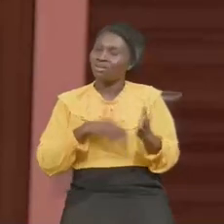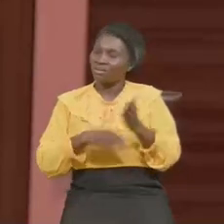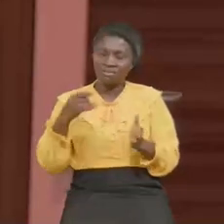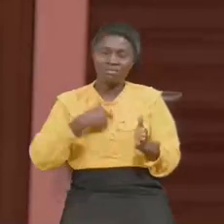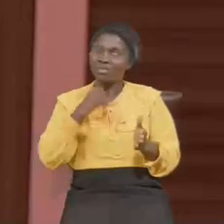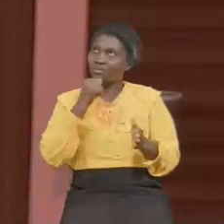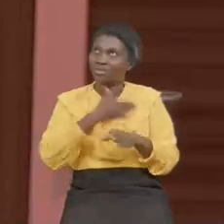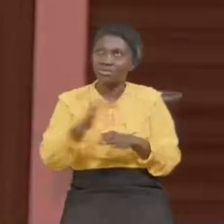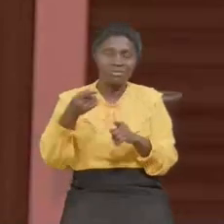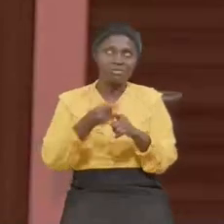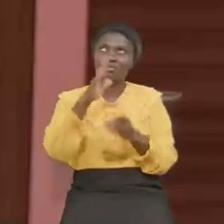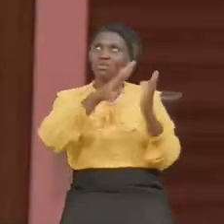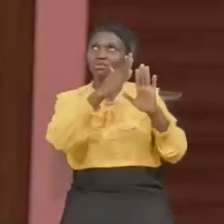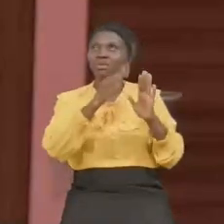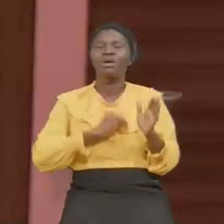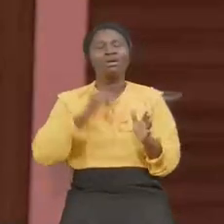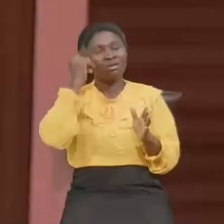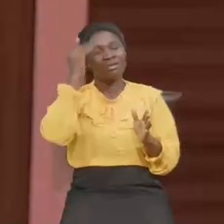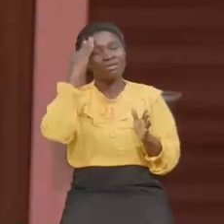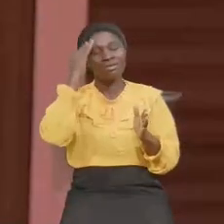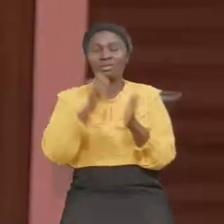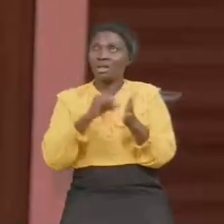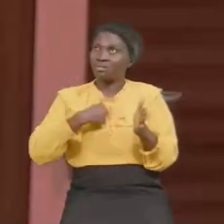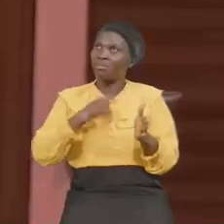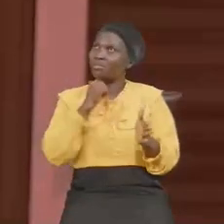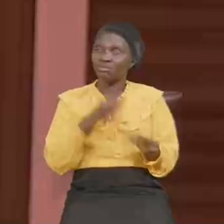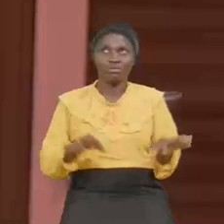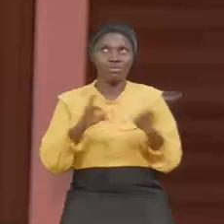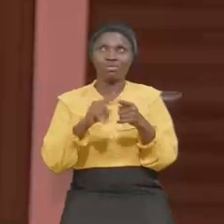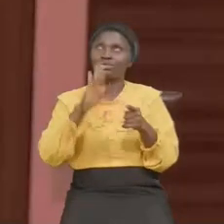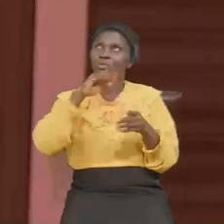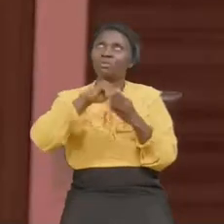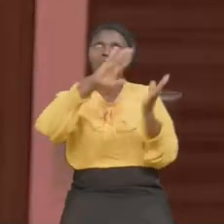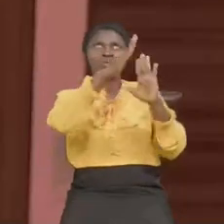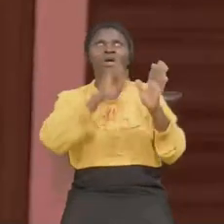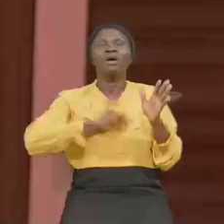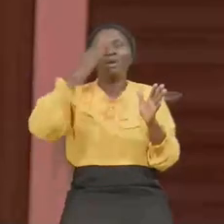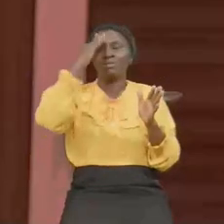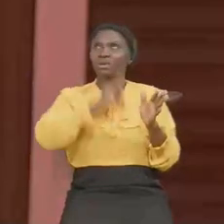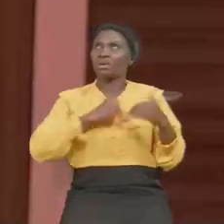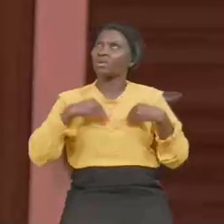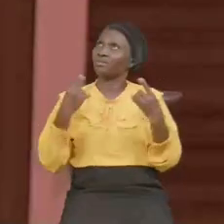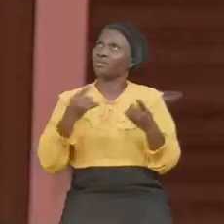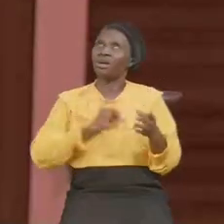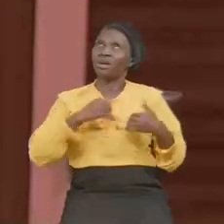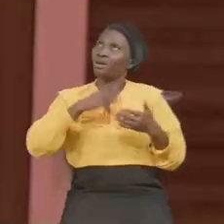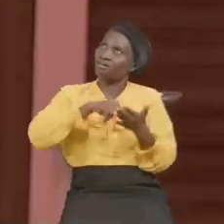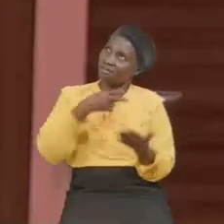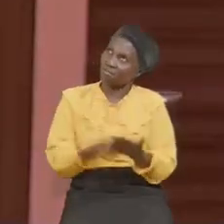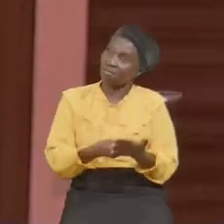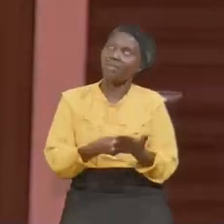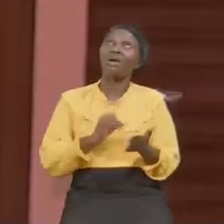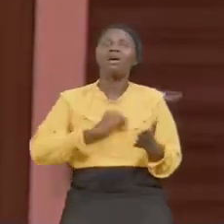Je ne suis pas dit maintenant d'être en ta présence. Je comprends. J'ai tout gâché. Je comprends. Je suis tombé. Je comprends. Et